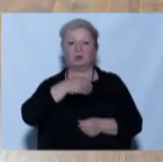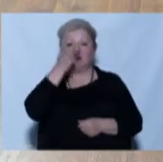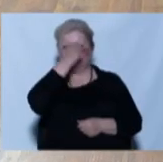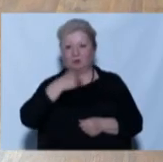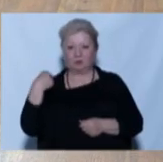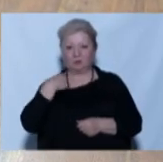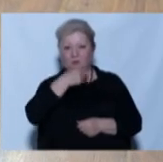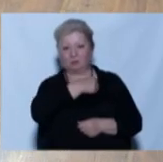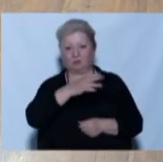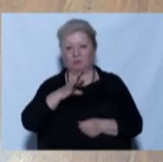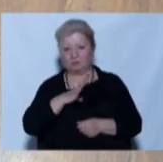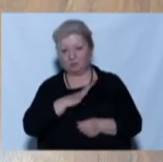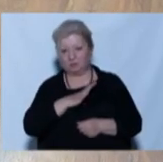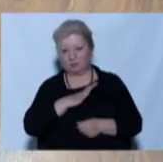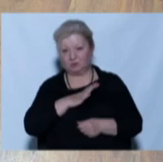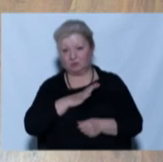აღმსარებლობა